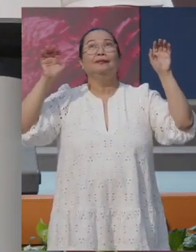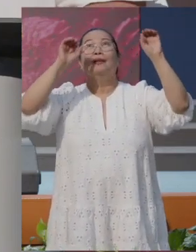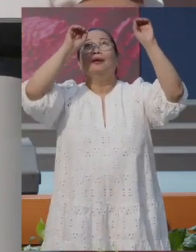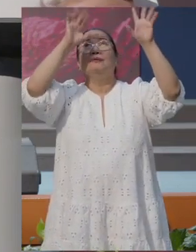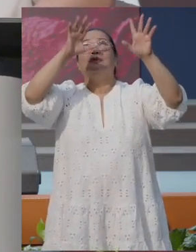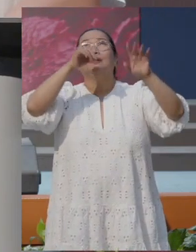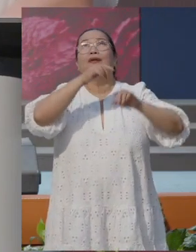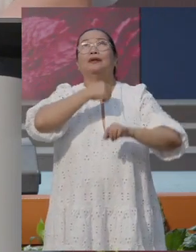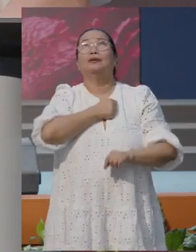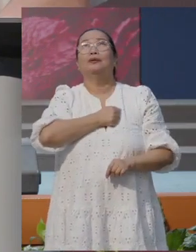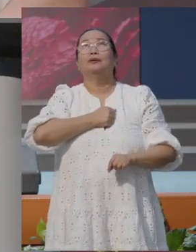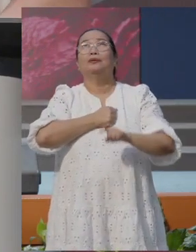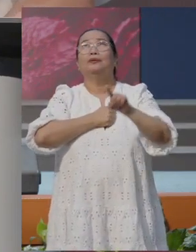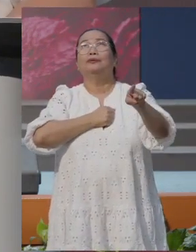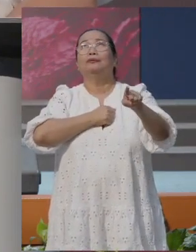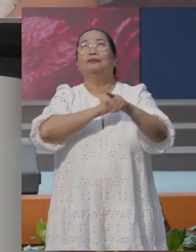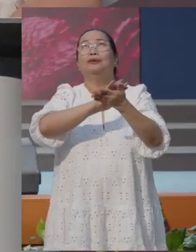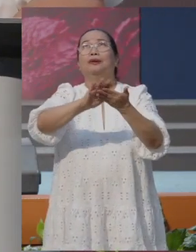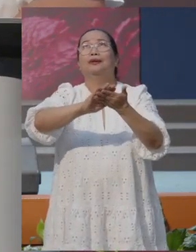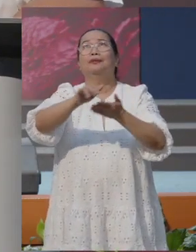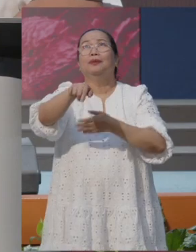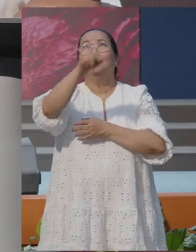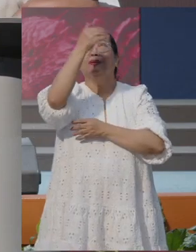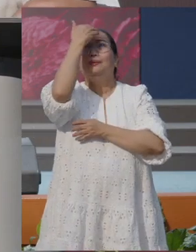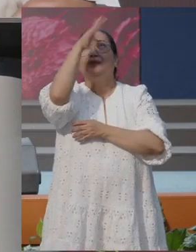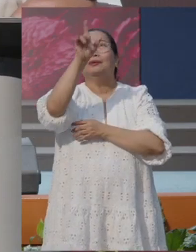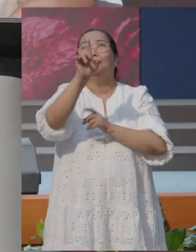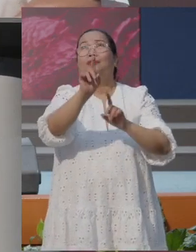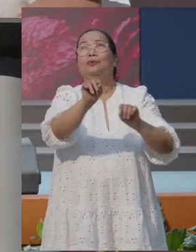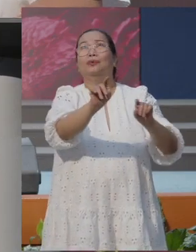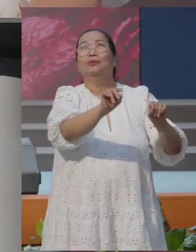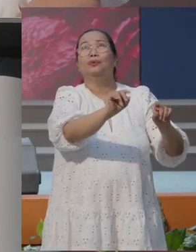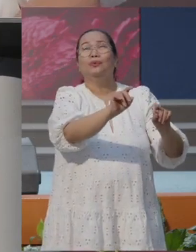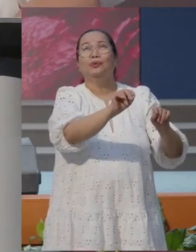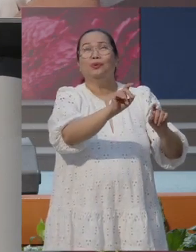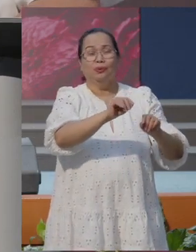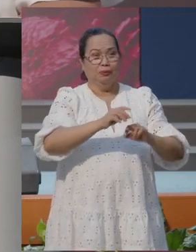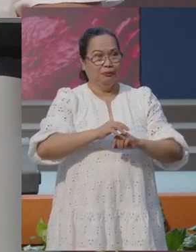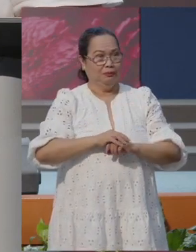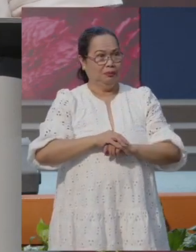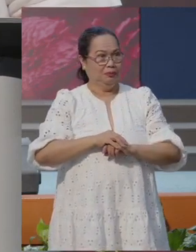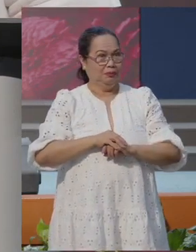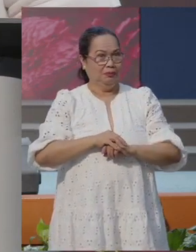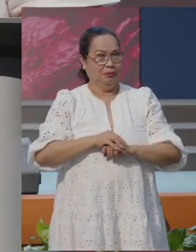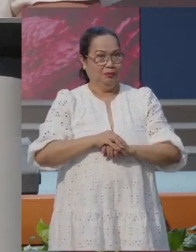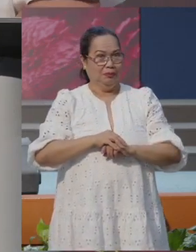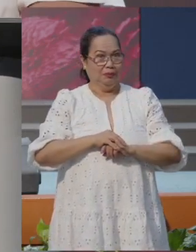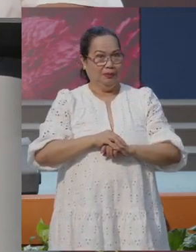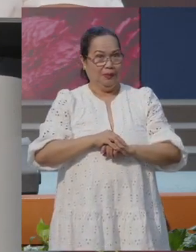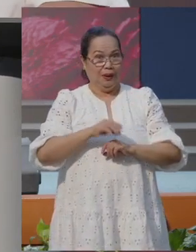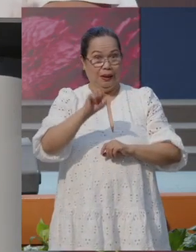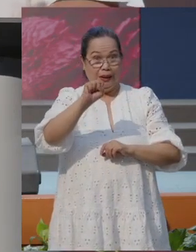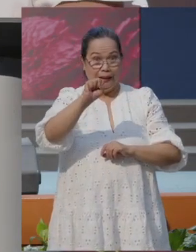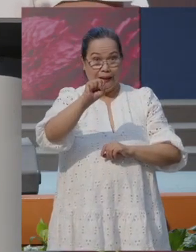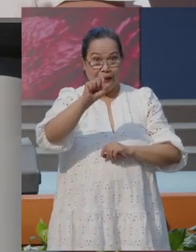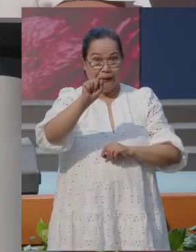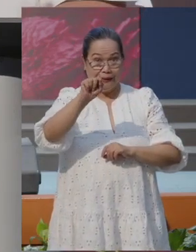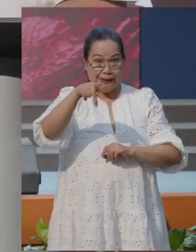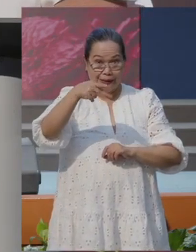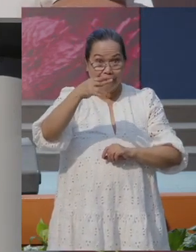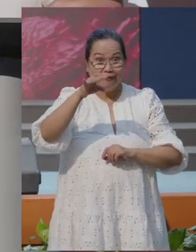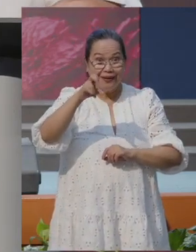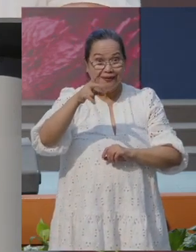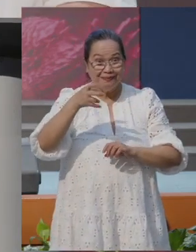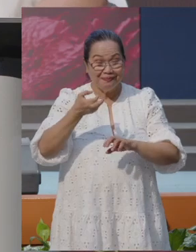forgive them, for they know not what they do. Ginawa ito ni Stephen.